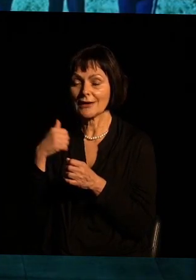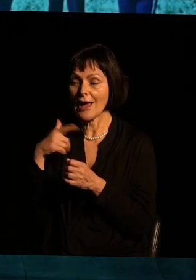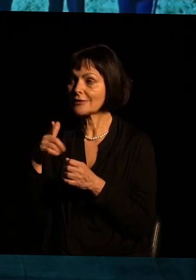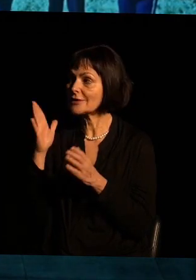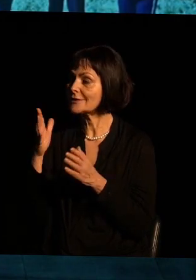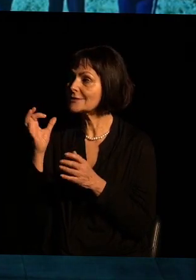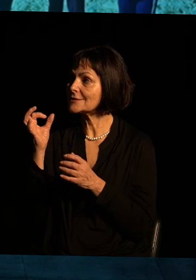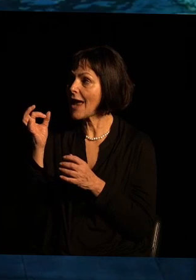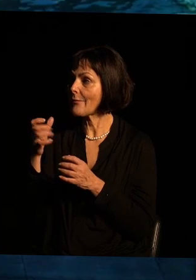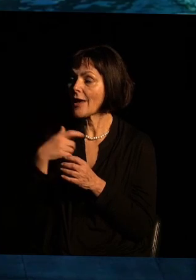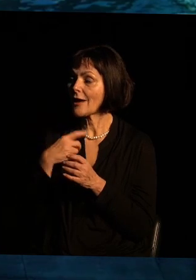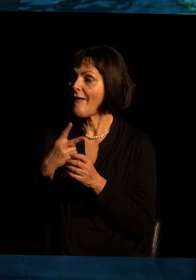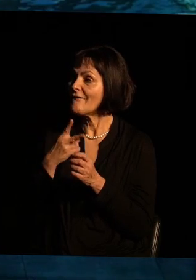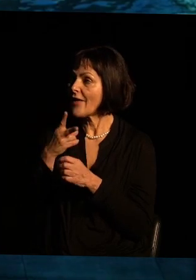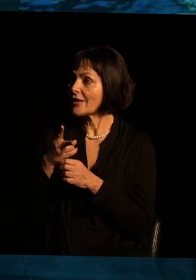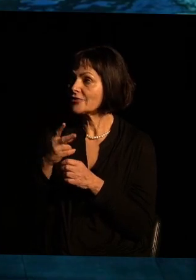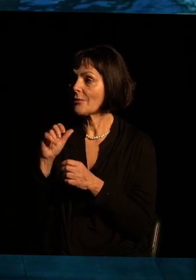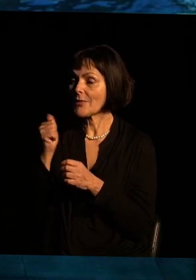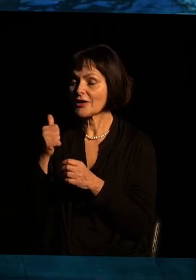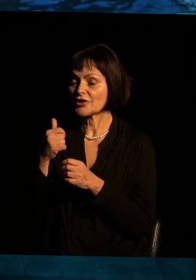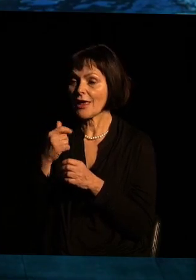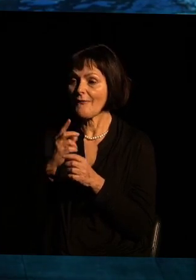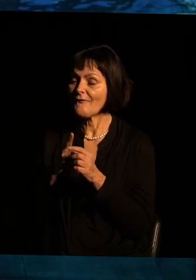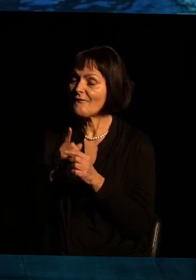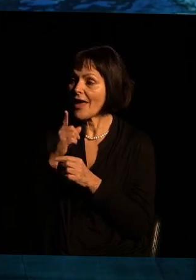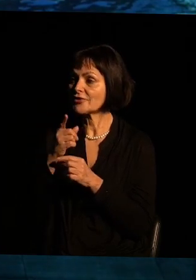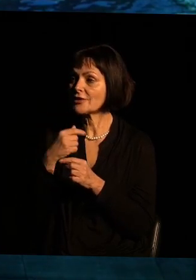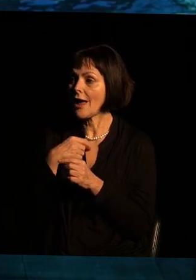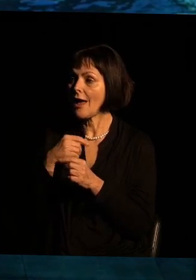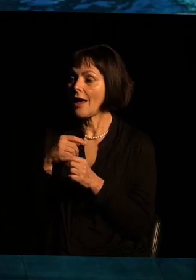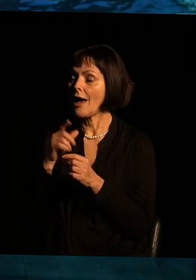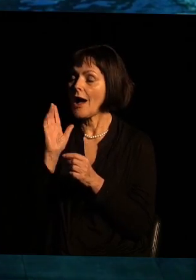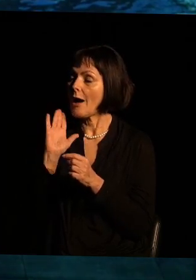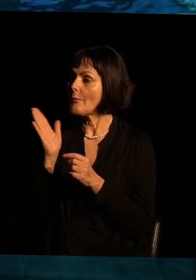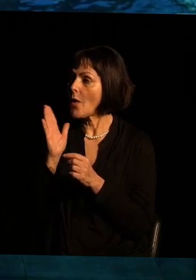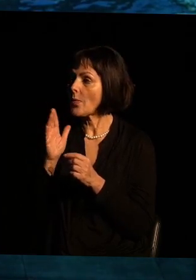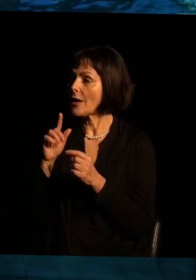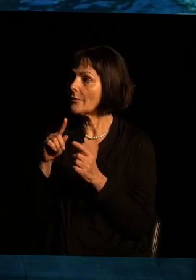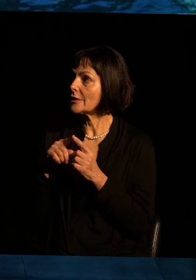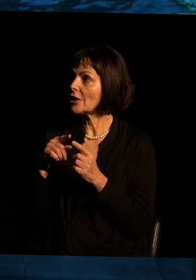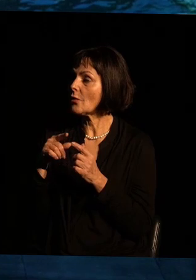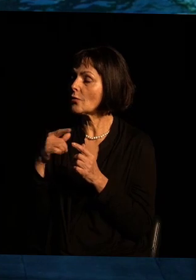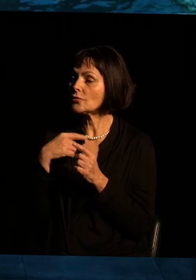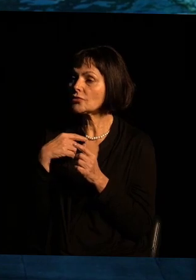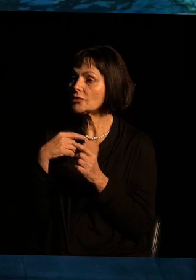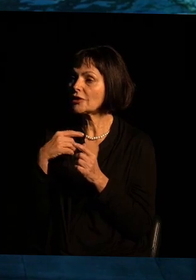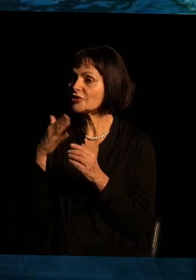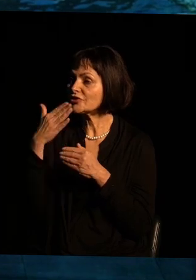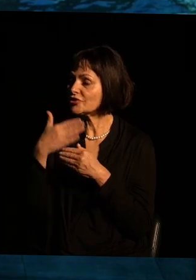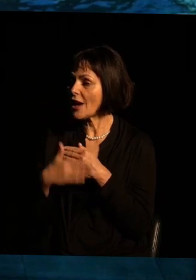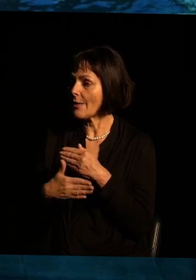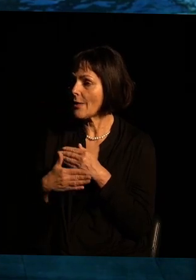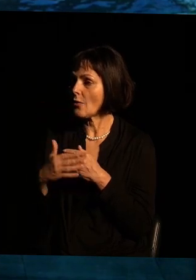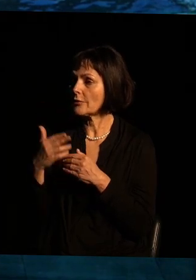zamiar wejść, zrobić najpierw trawers na Broad Peakach, a później wejść tą świetlistą ścianą